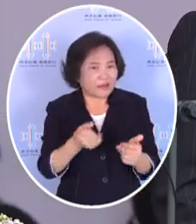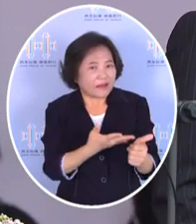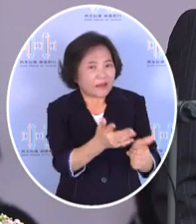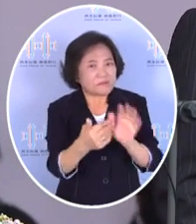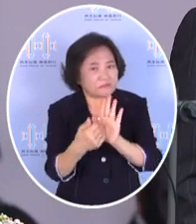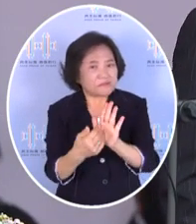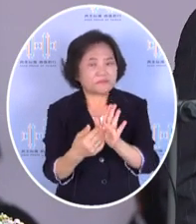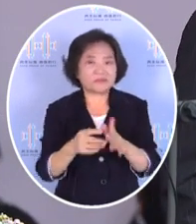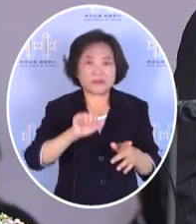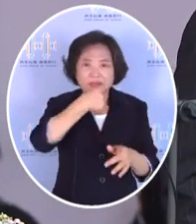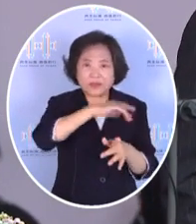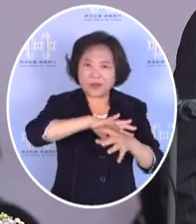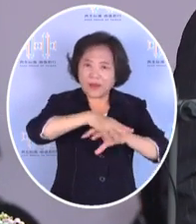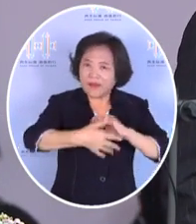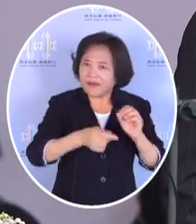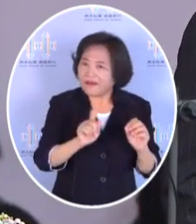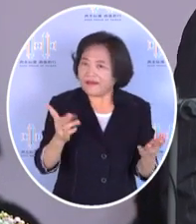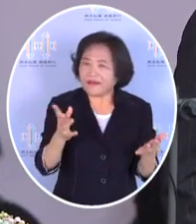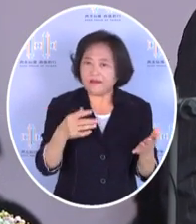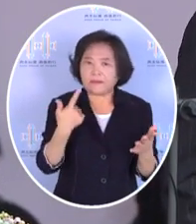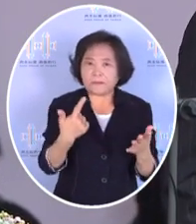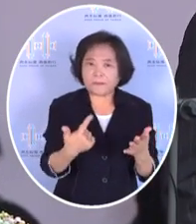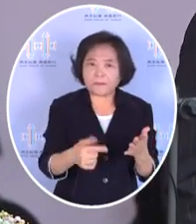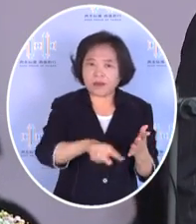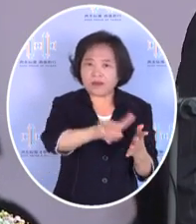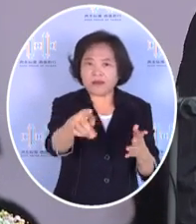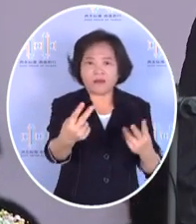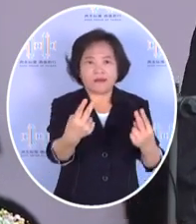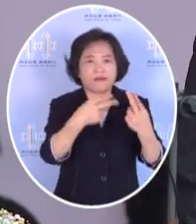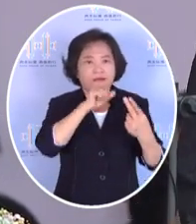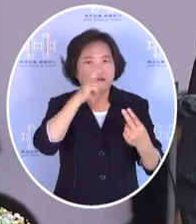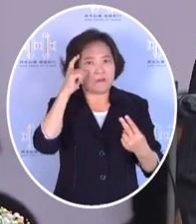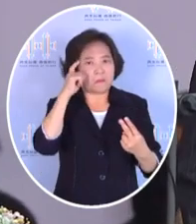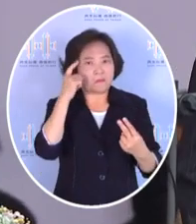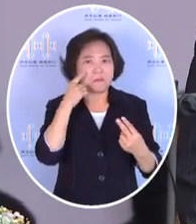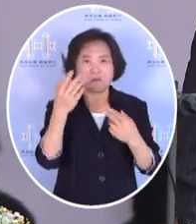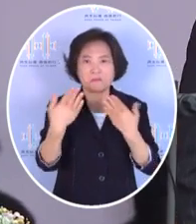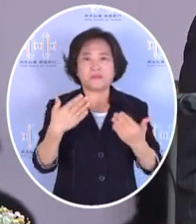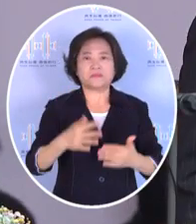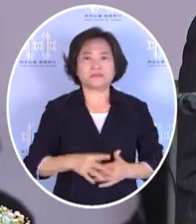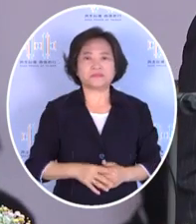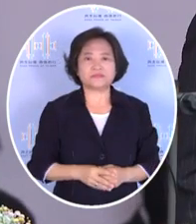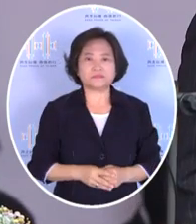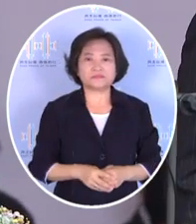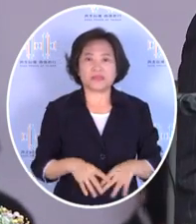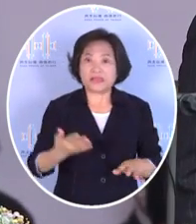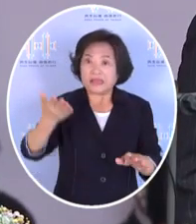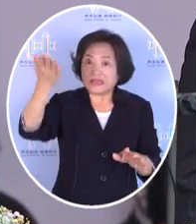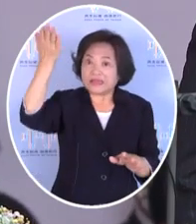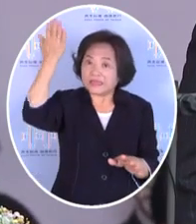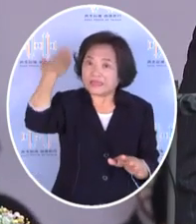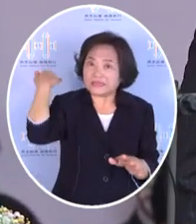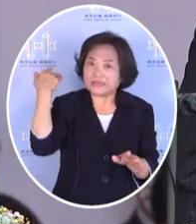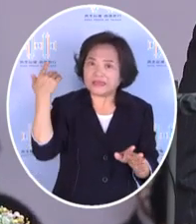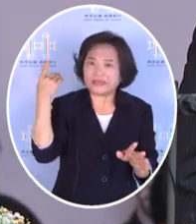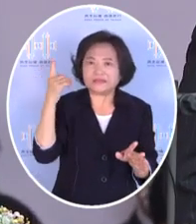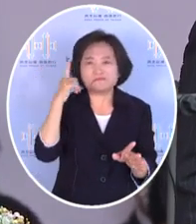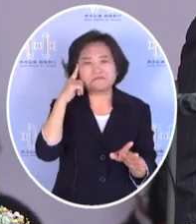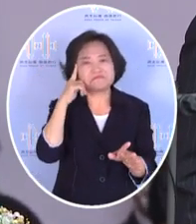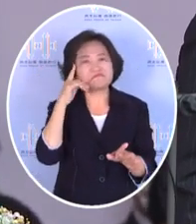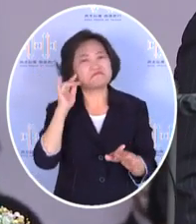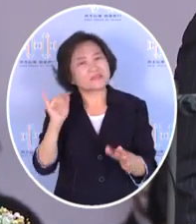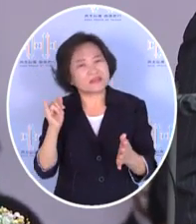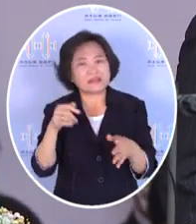际上的面貌越来越清晰，比过去任何时期都更加